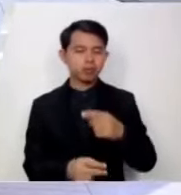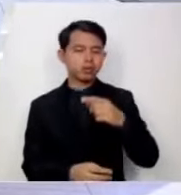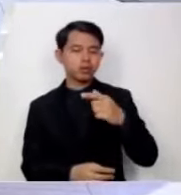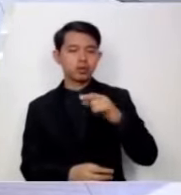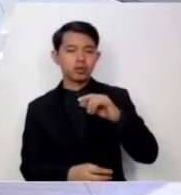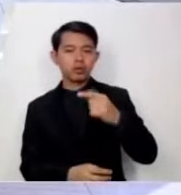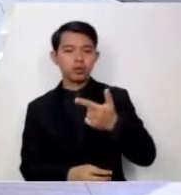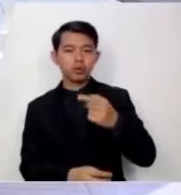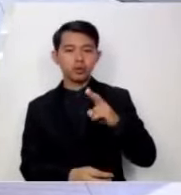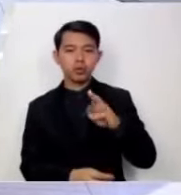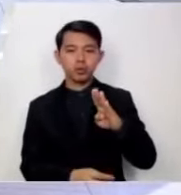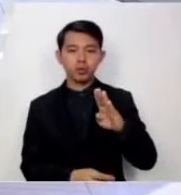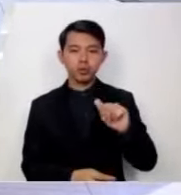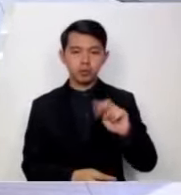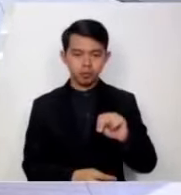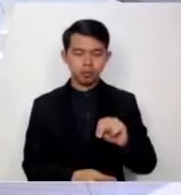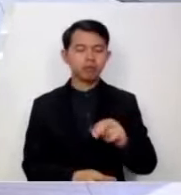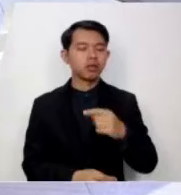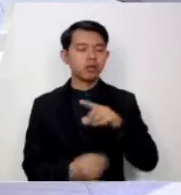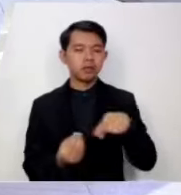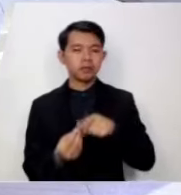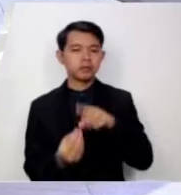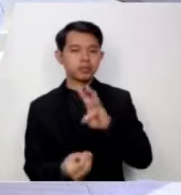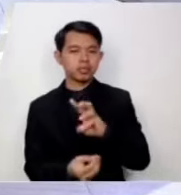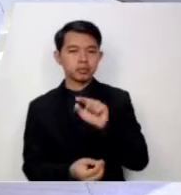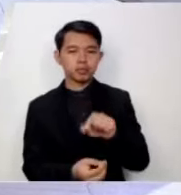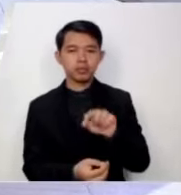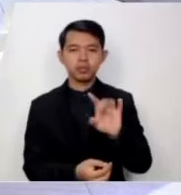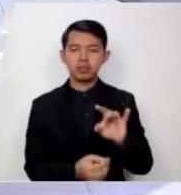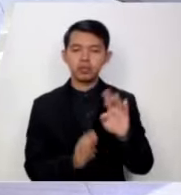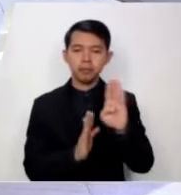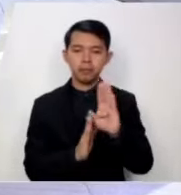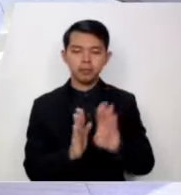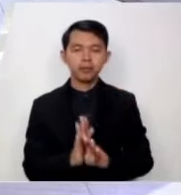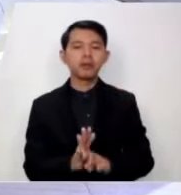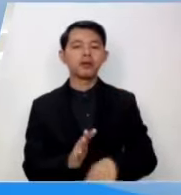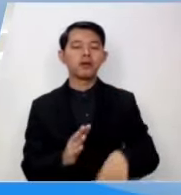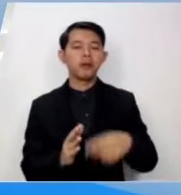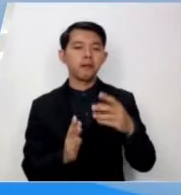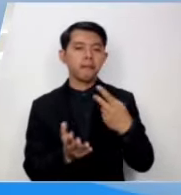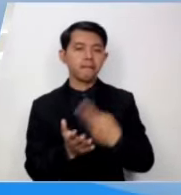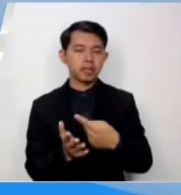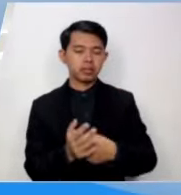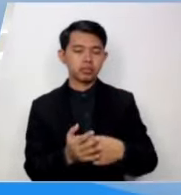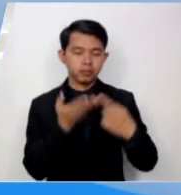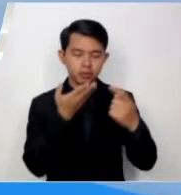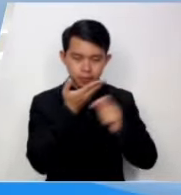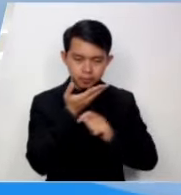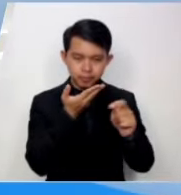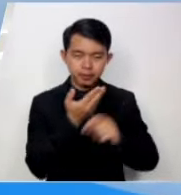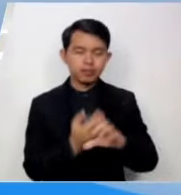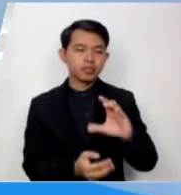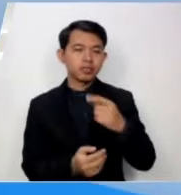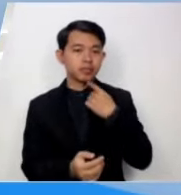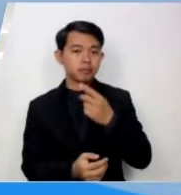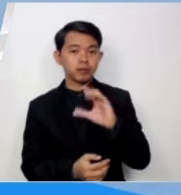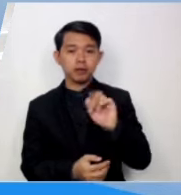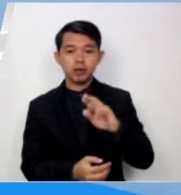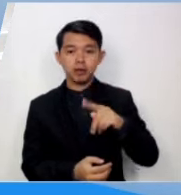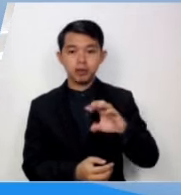6.8 billion pesos na shabu shipment noong 2018. Ay kay Carpio, asawa ni Vice President Sara